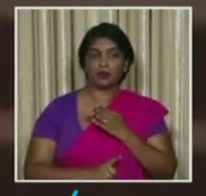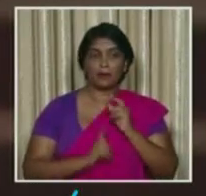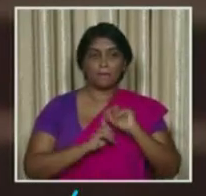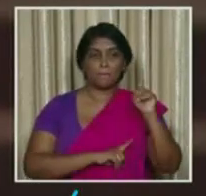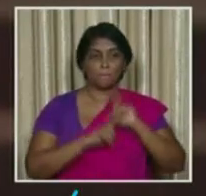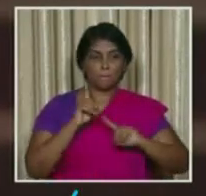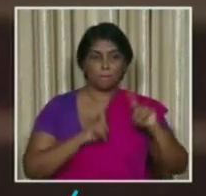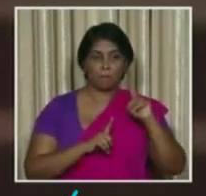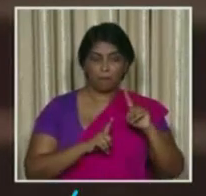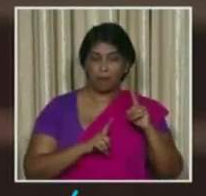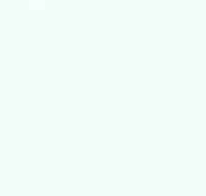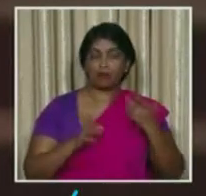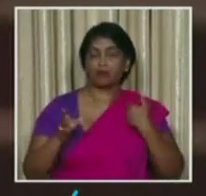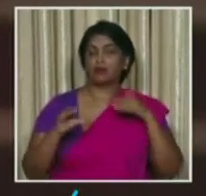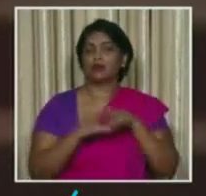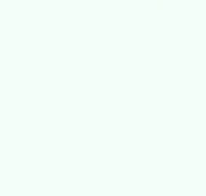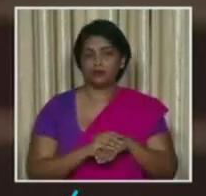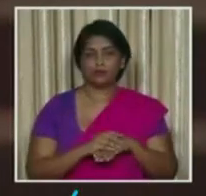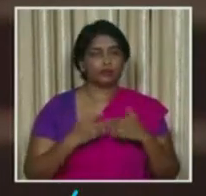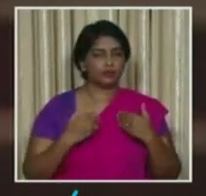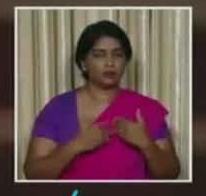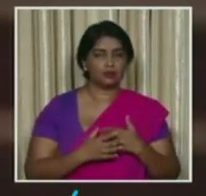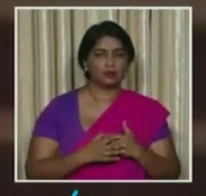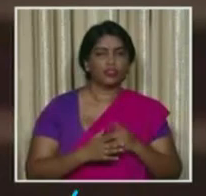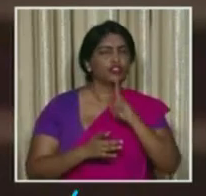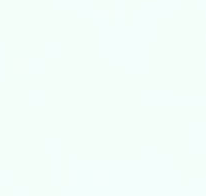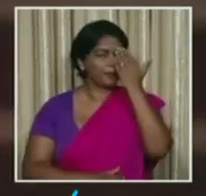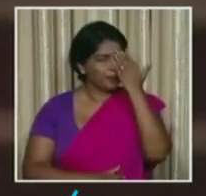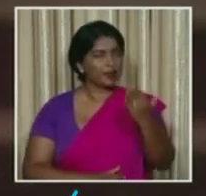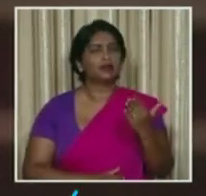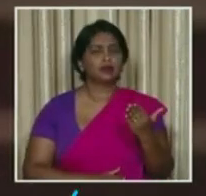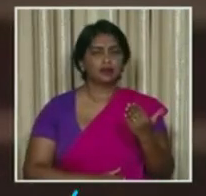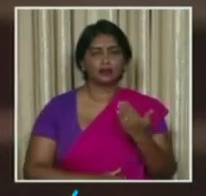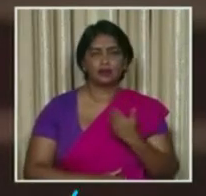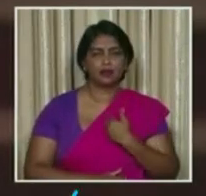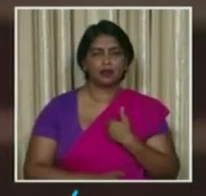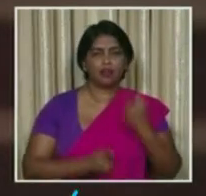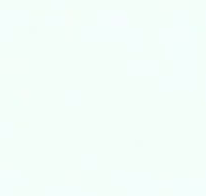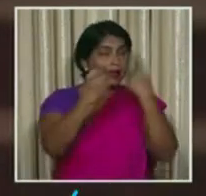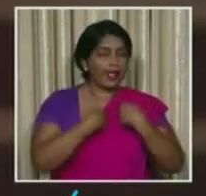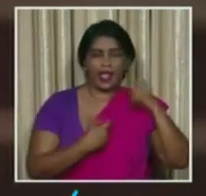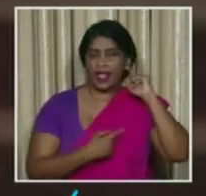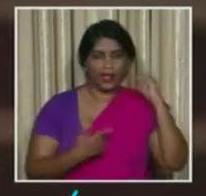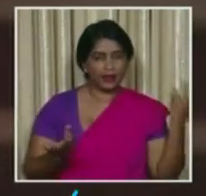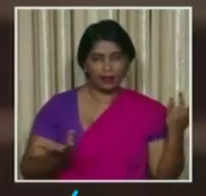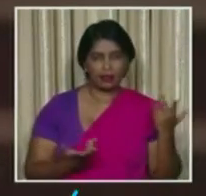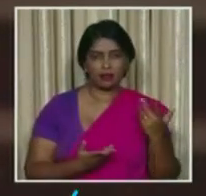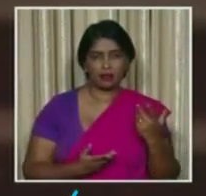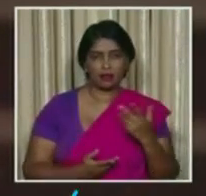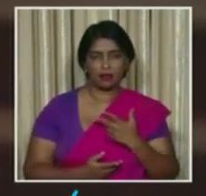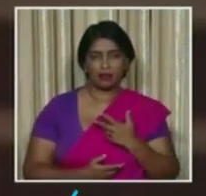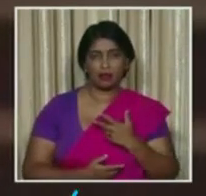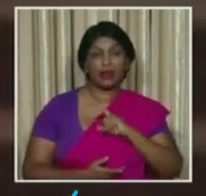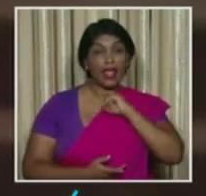විශ්වාසදායකයයි මෙව්වට මේ මැදිහත් වෙනවා. අපි කරුණාකරලා පොඩ්ඩක් ඉන්නකෝ. මට මේ හැමෝම කියන දේ ඇහෙන්නේ නෑනේ. කතා කරනකොට ඇහෙනවා.